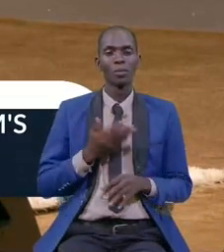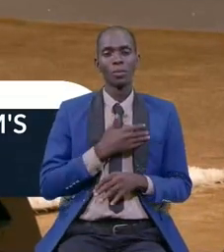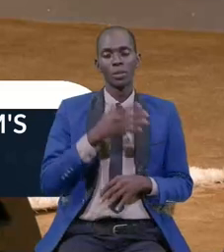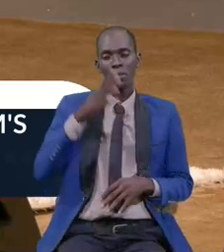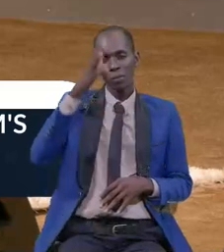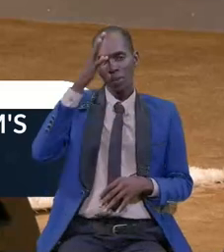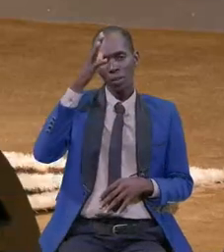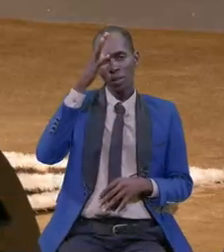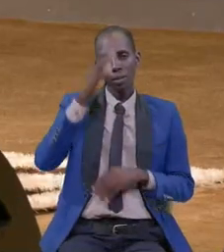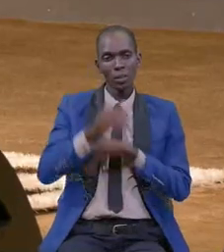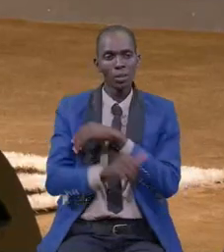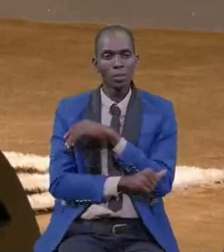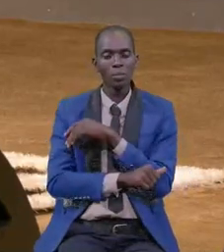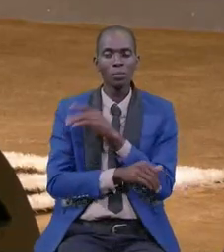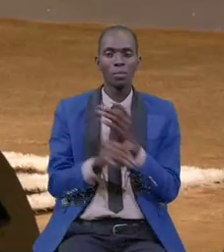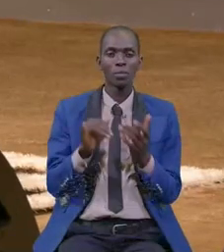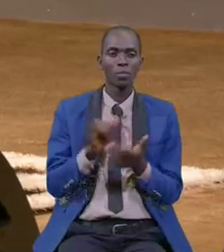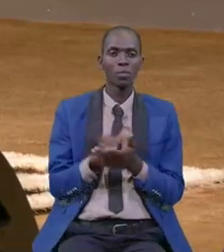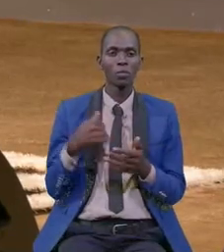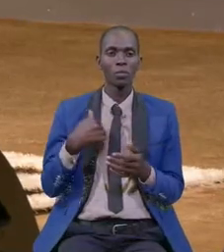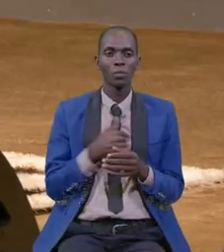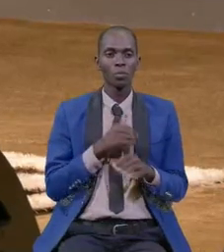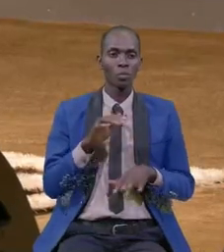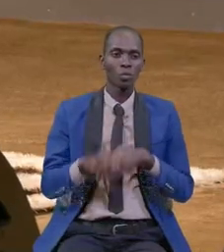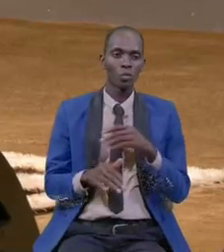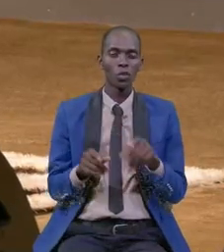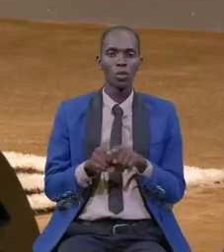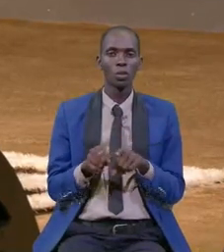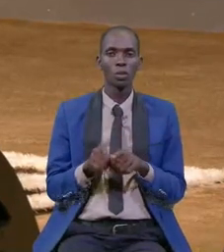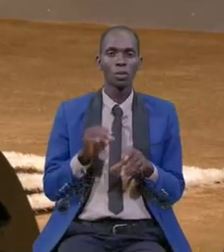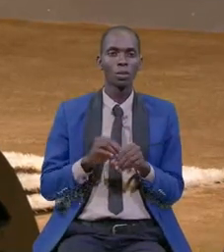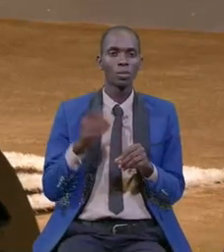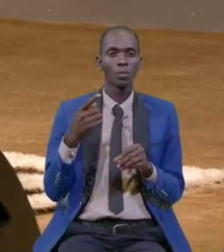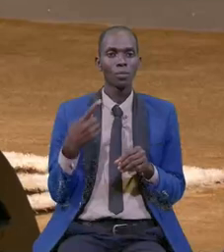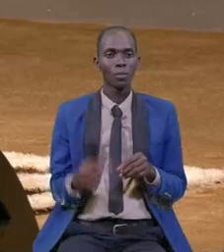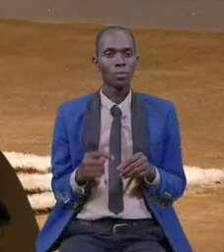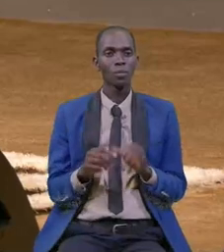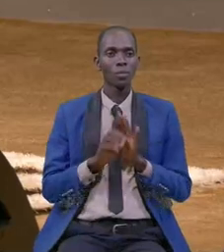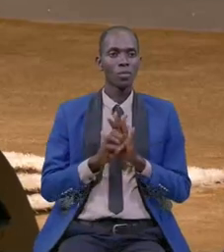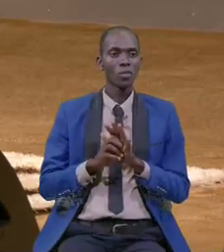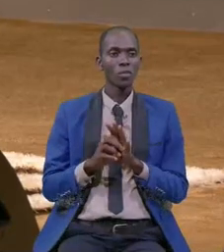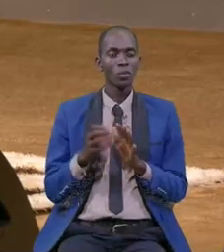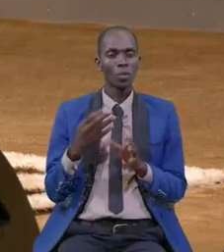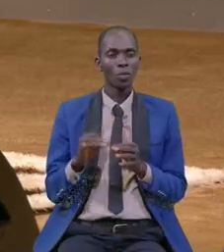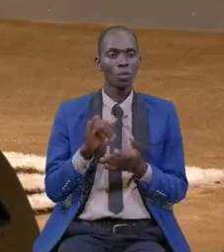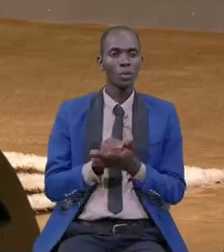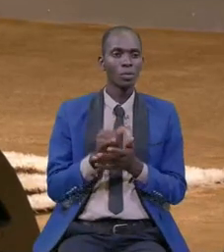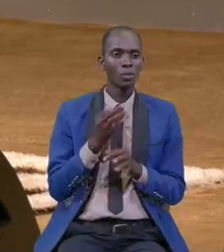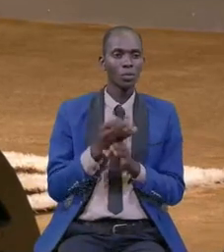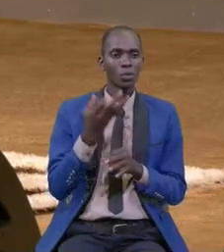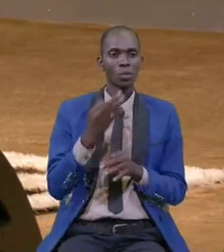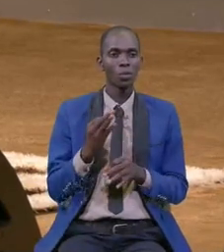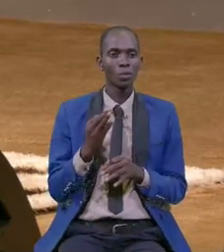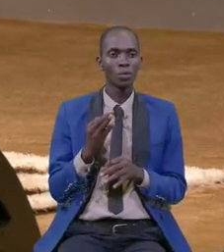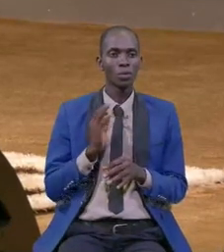Abraham que nous marchons aussi sur les traces de la foi de notre père Abraham quand il